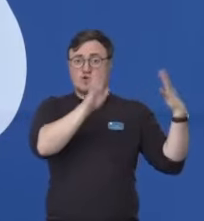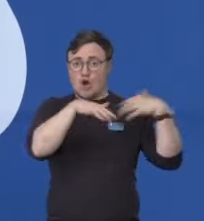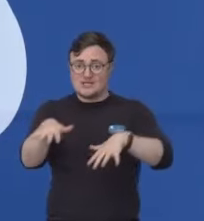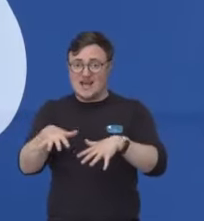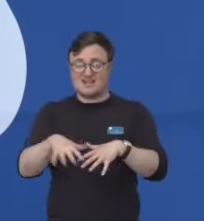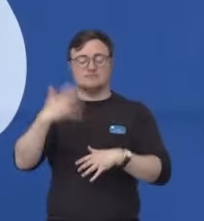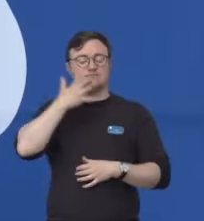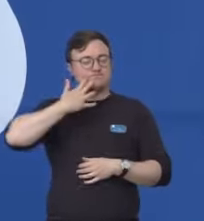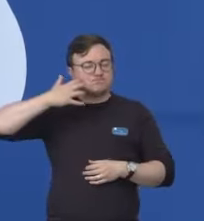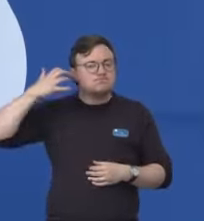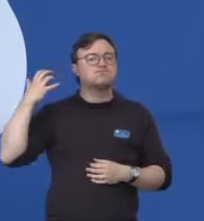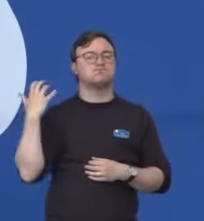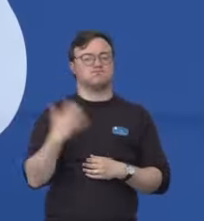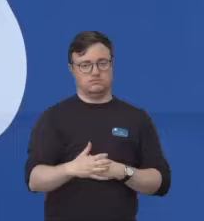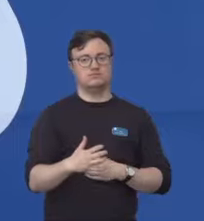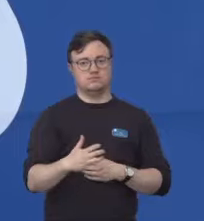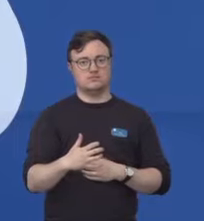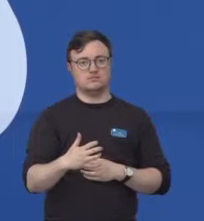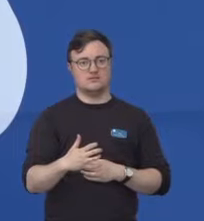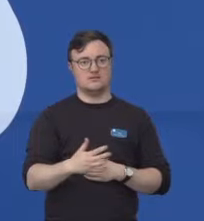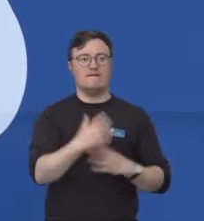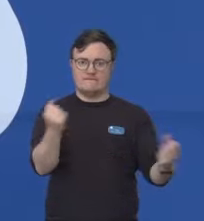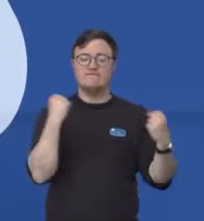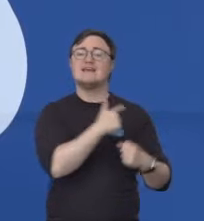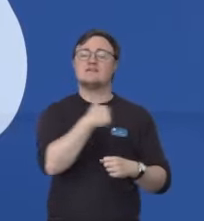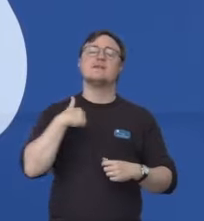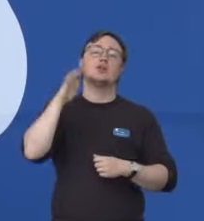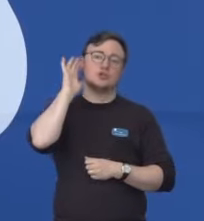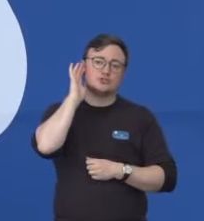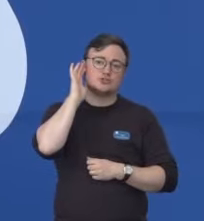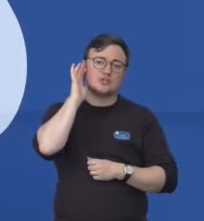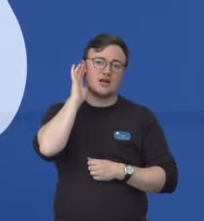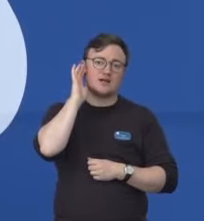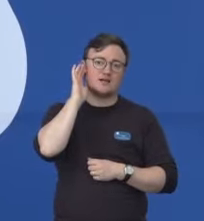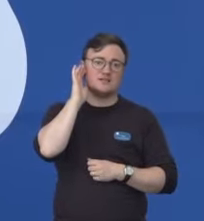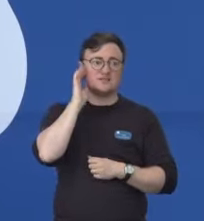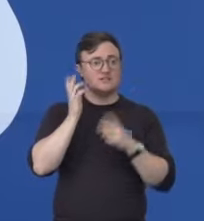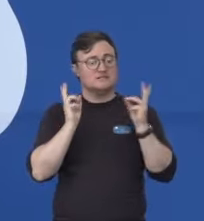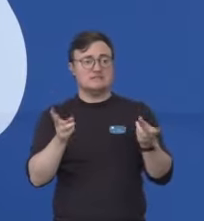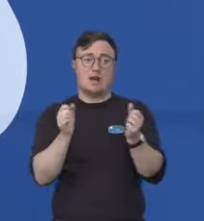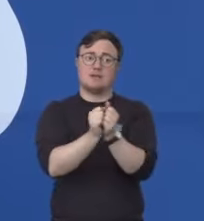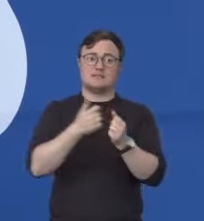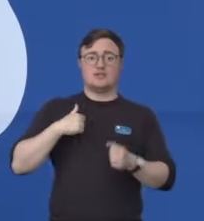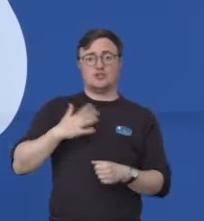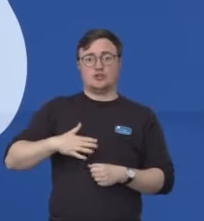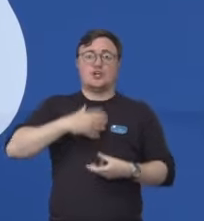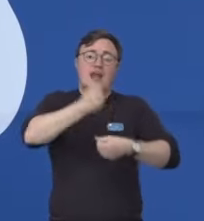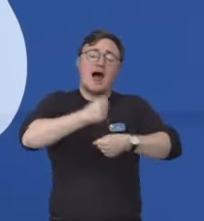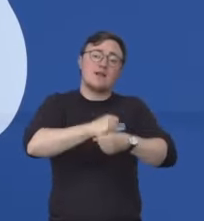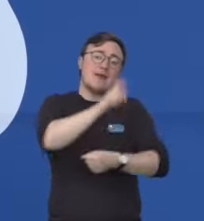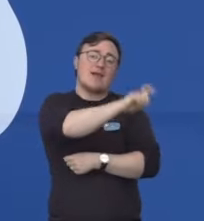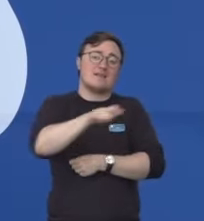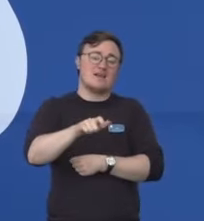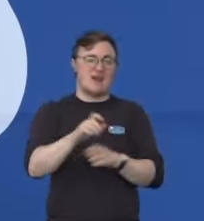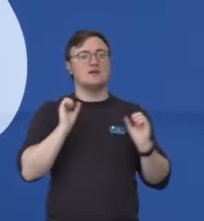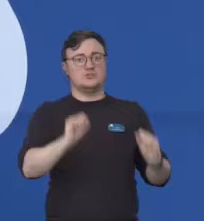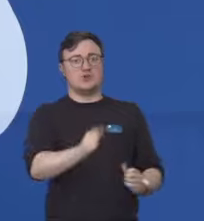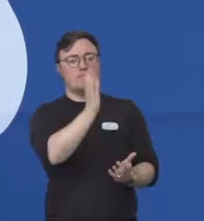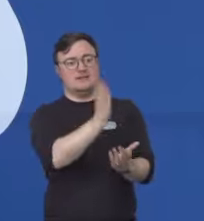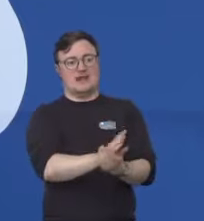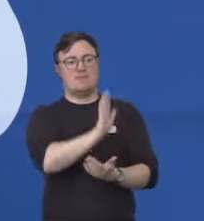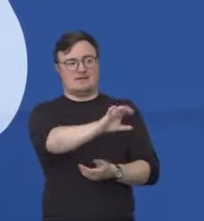jättestor och ska lyssnas på. På samma sätt som att jag tycker att arbetare bör få bestämma på